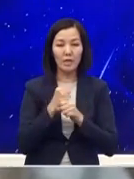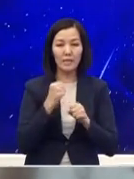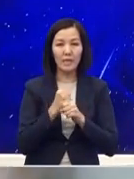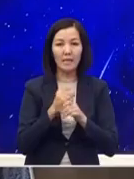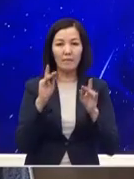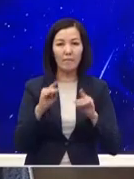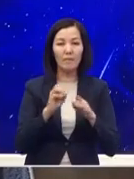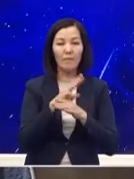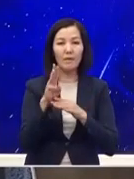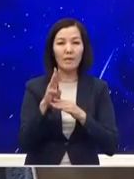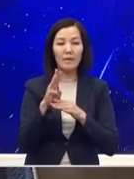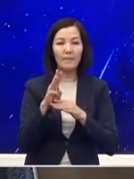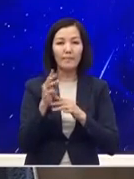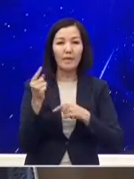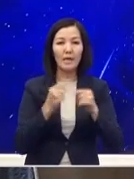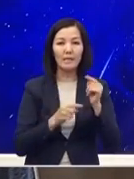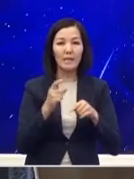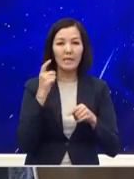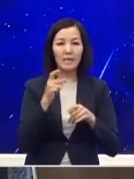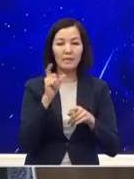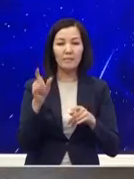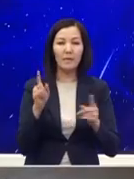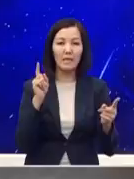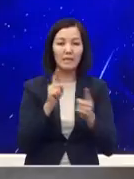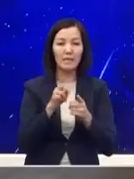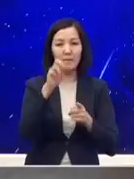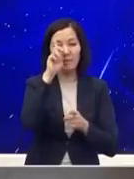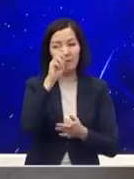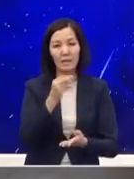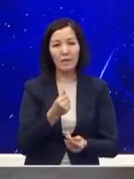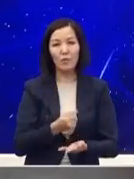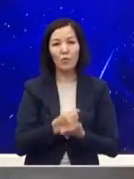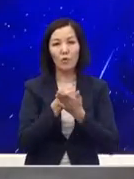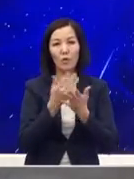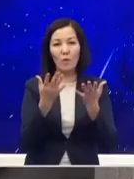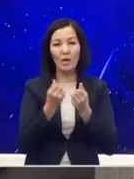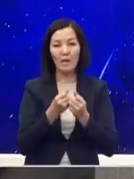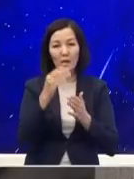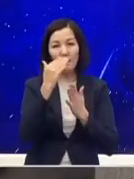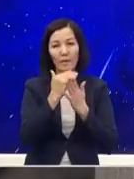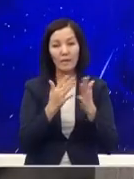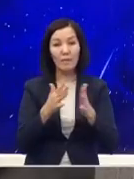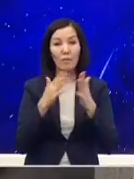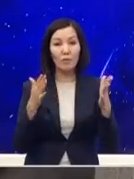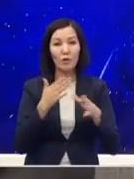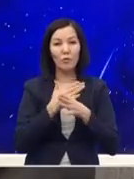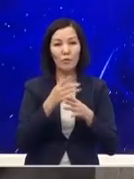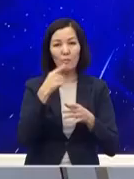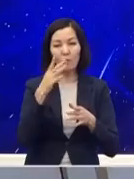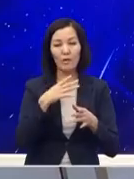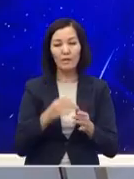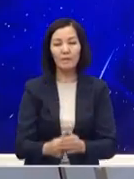жиһазбен қамтып жатқан кәсіп иесімен кездесті. Мемлекеттен қаржылай қолдау алған азаматтар бұл бағдарлама үлкен көмек болғанын